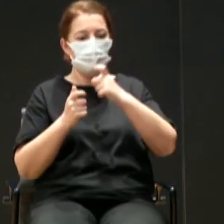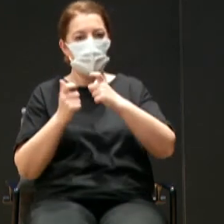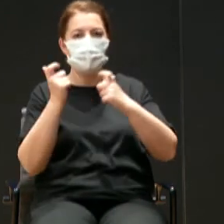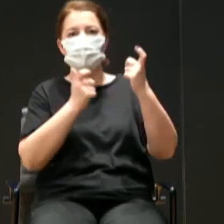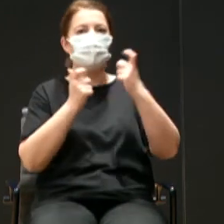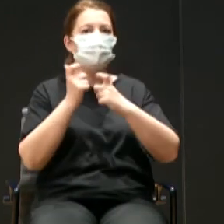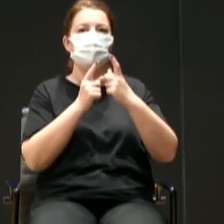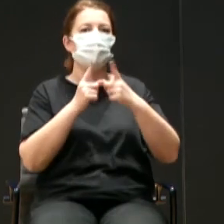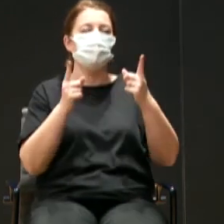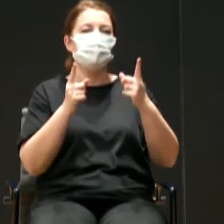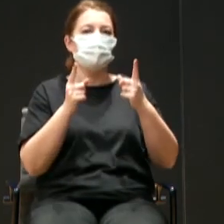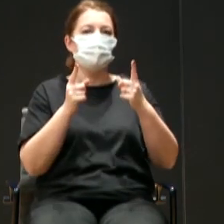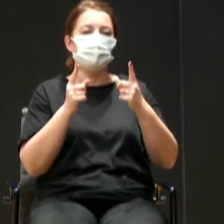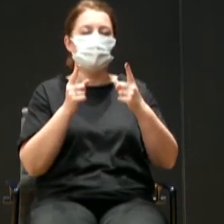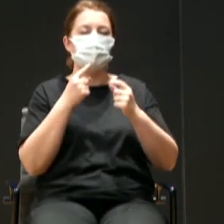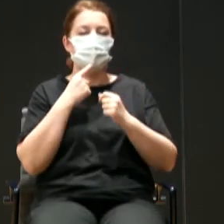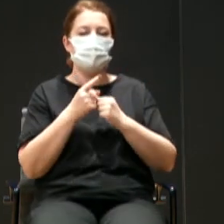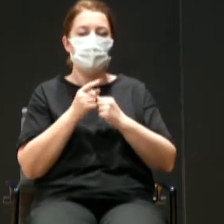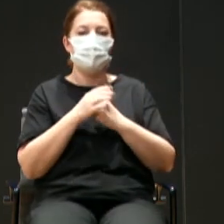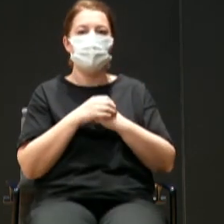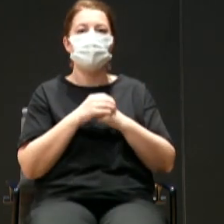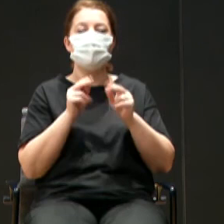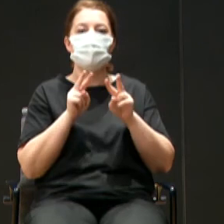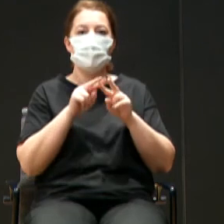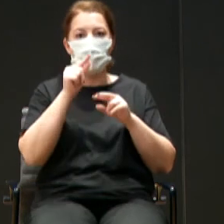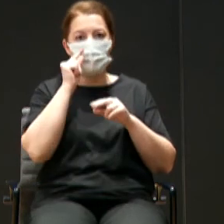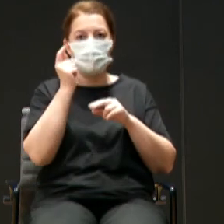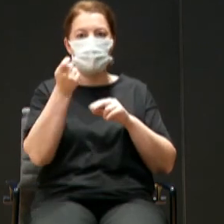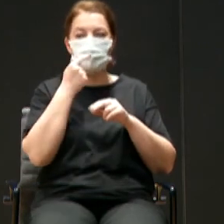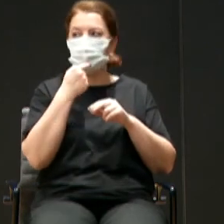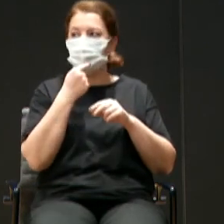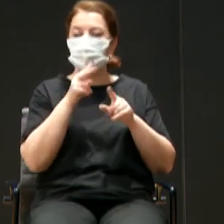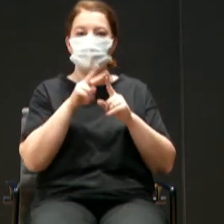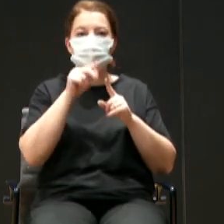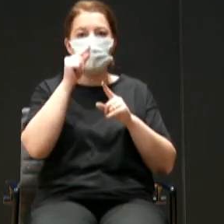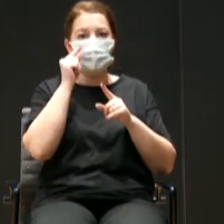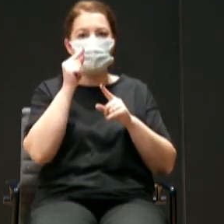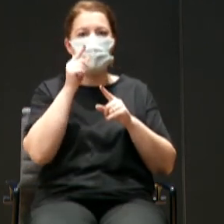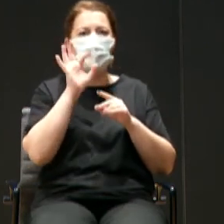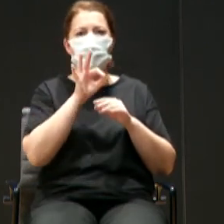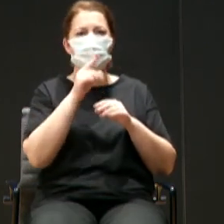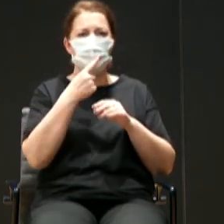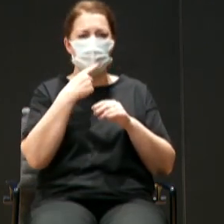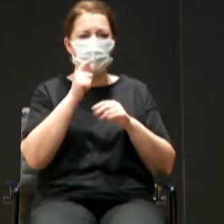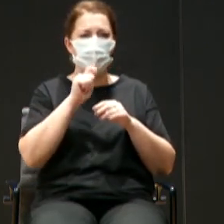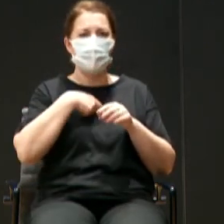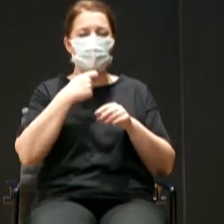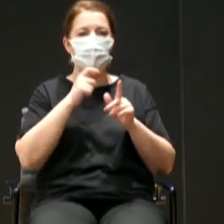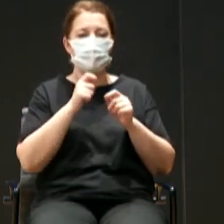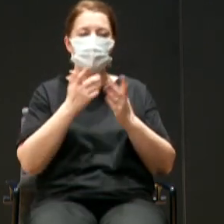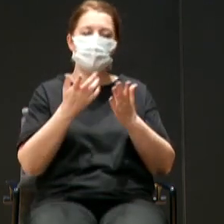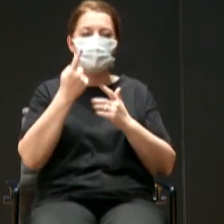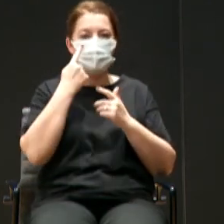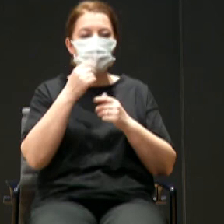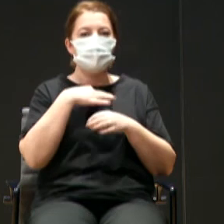Ama Mülayim Bey bana diyor ki, Neşet Bey yine haddini aştı. Evet. Bakın Sayın